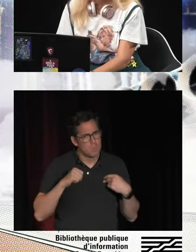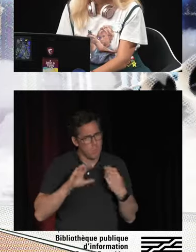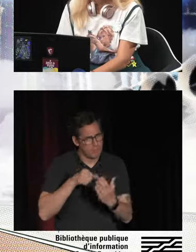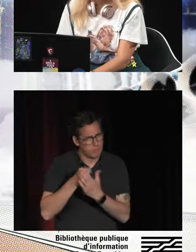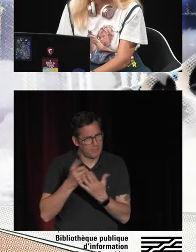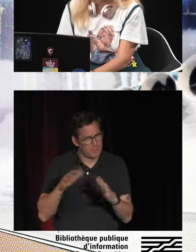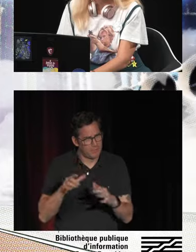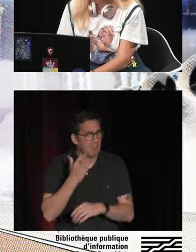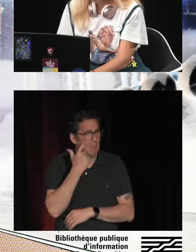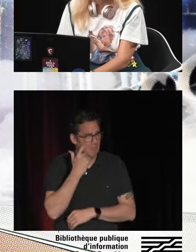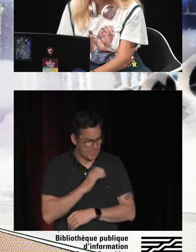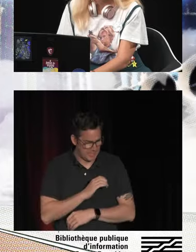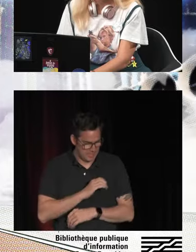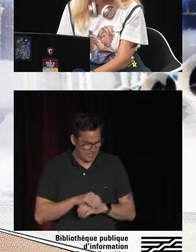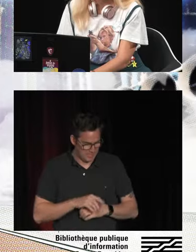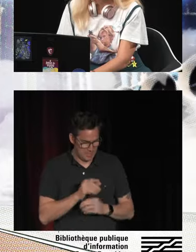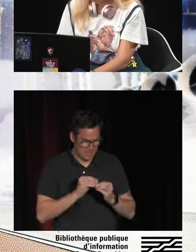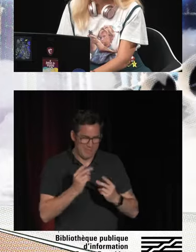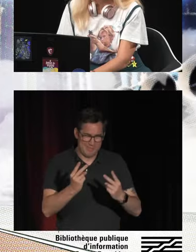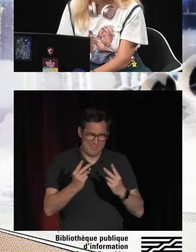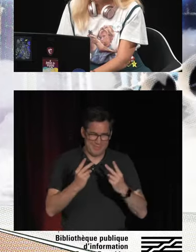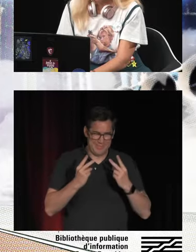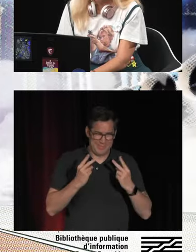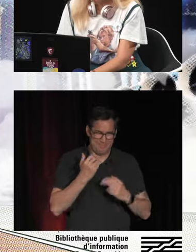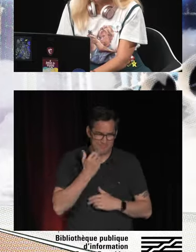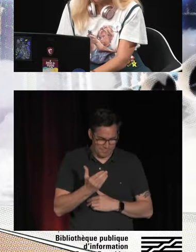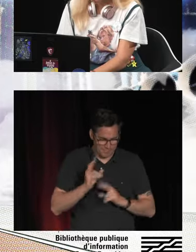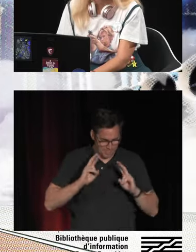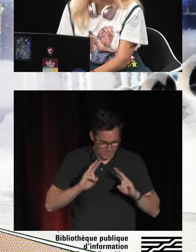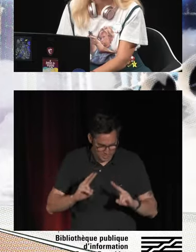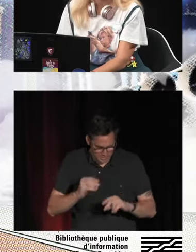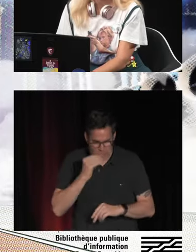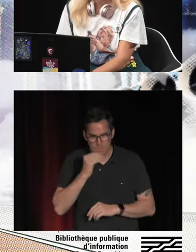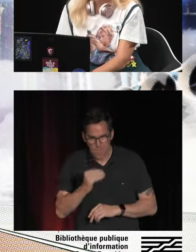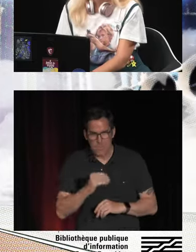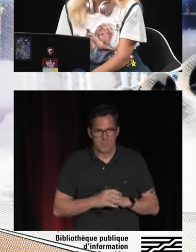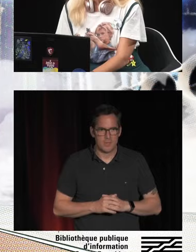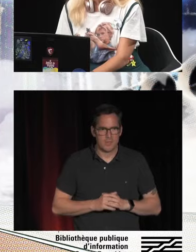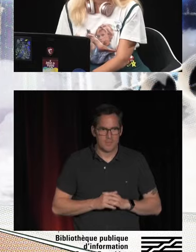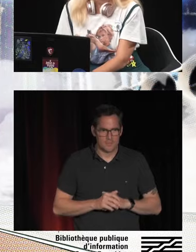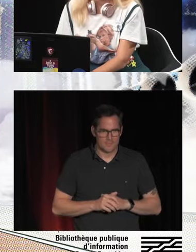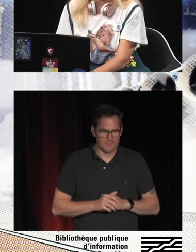tenter. Souffle ! Eh ben non, là tu vois, il souffle mal. Maintenant, il souffle bien. Hop, c'est bon.